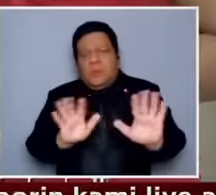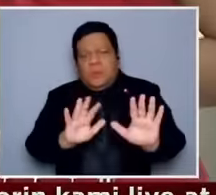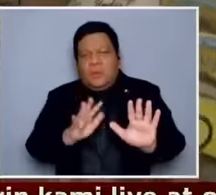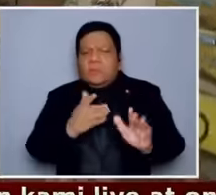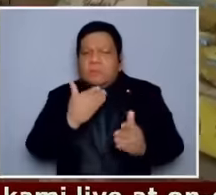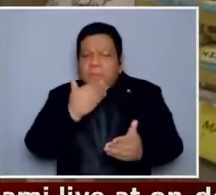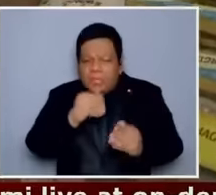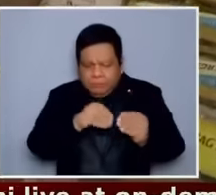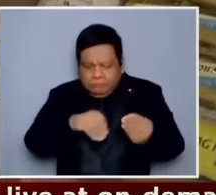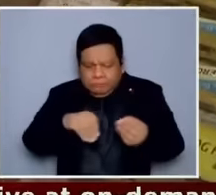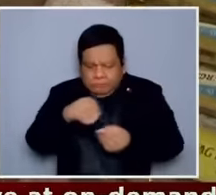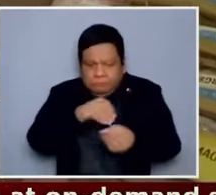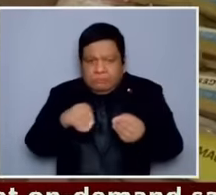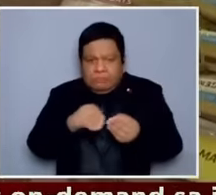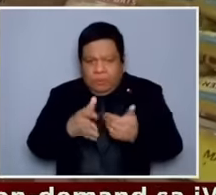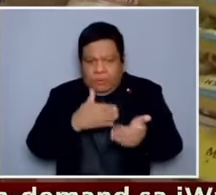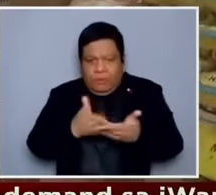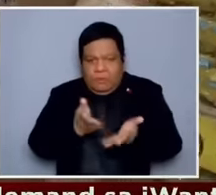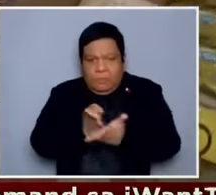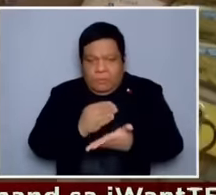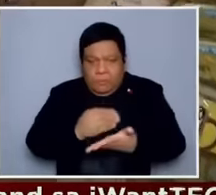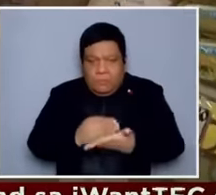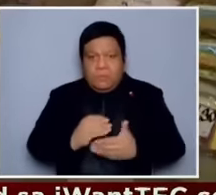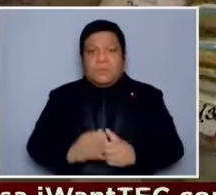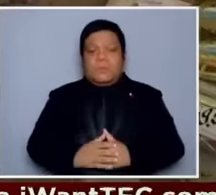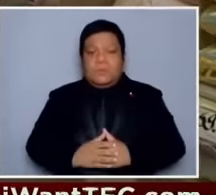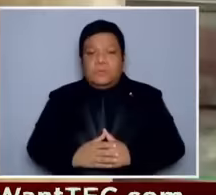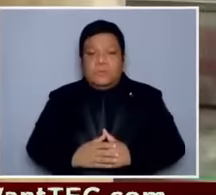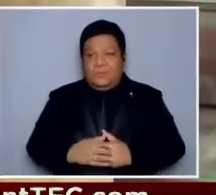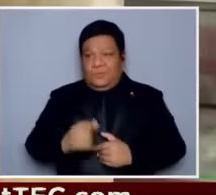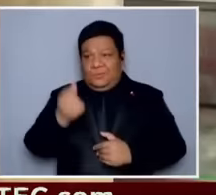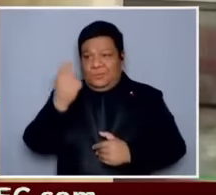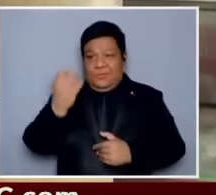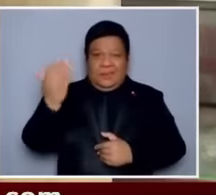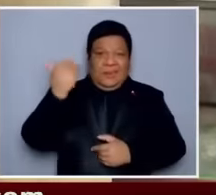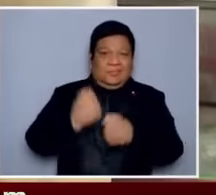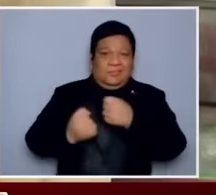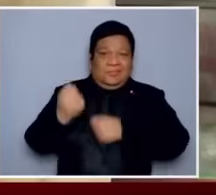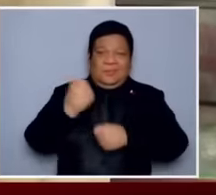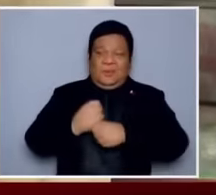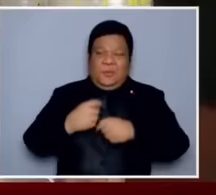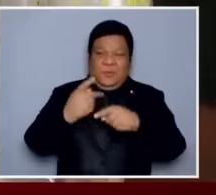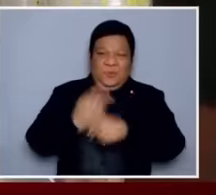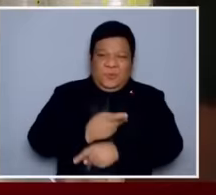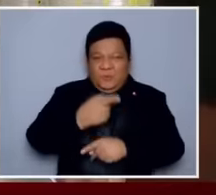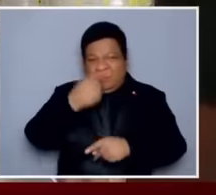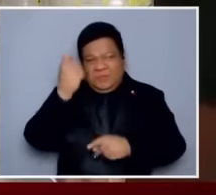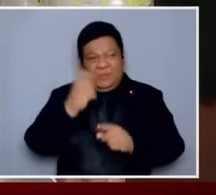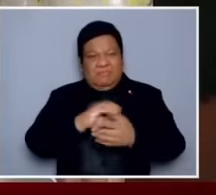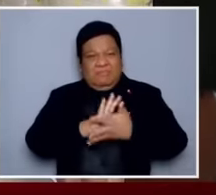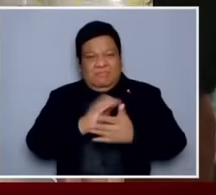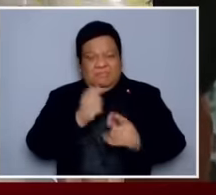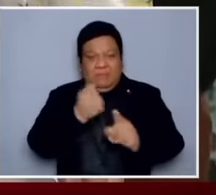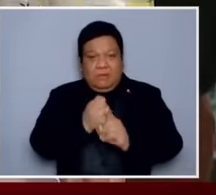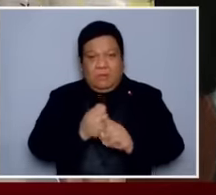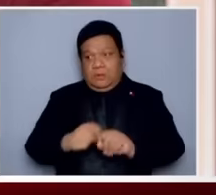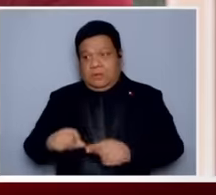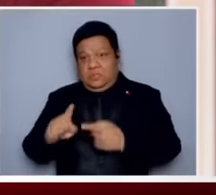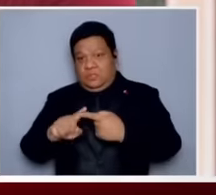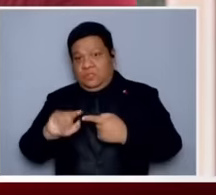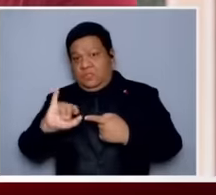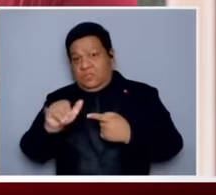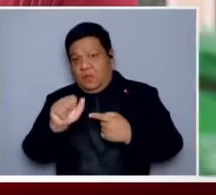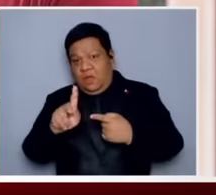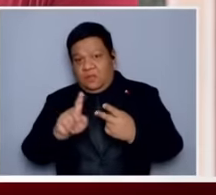ang meron. Naging malupit man ang nagdaang taon dahil sa pandemya, umaasa si Namang Jack at Jefferson na magkakaroon